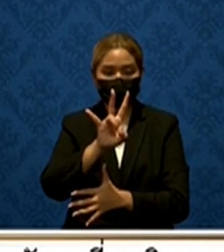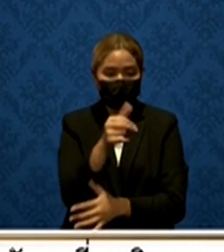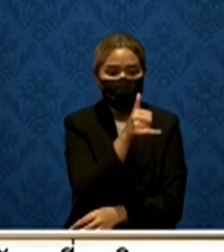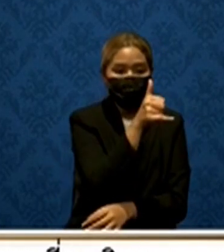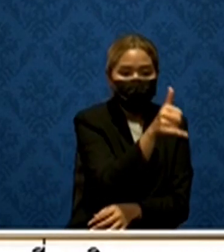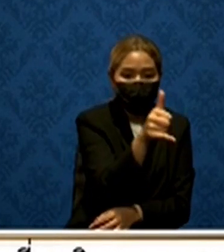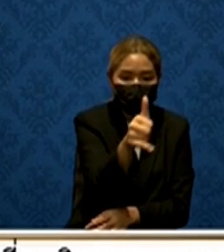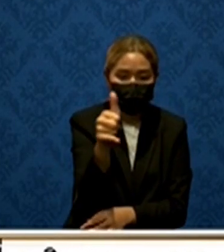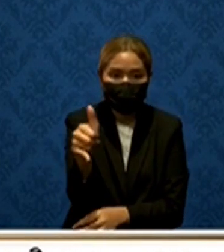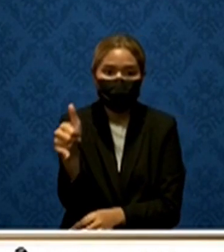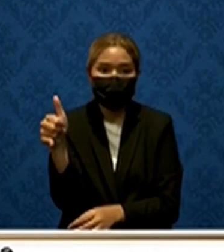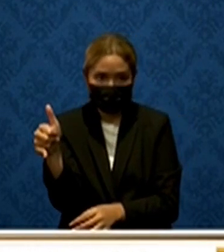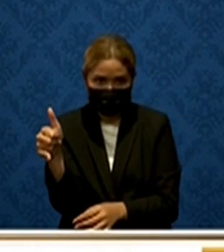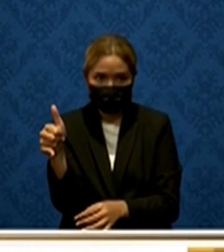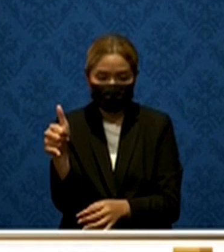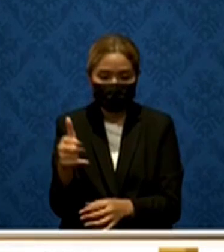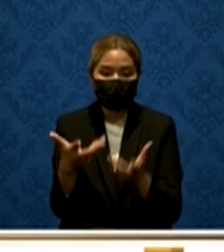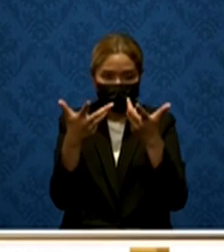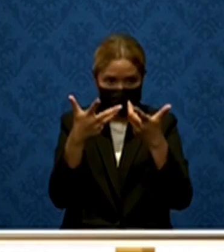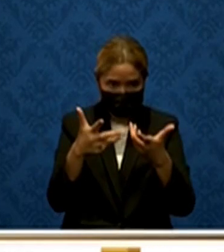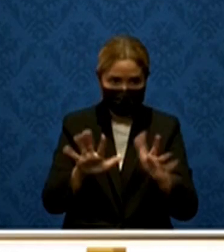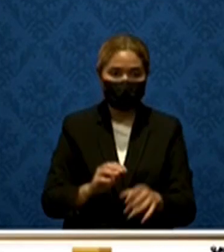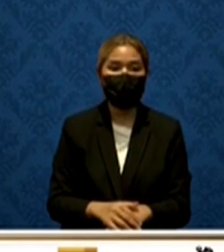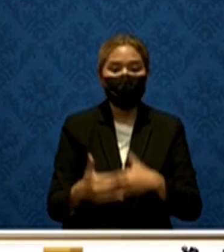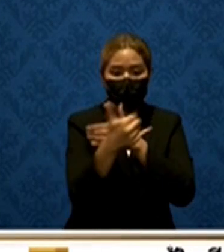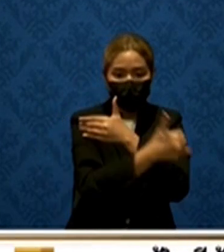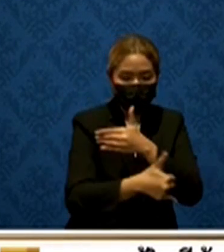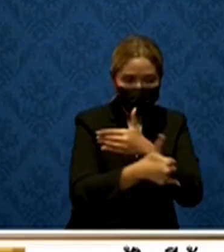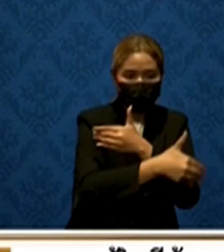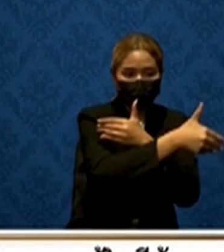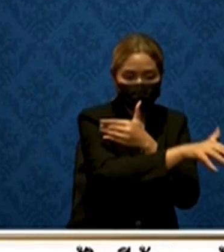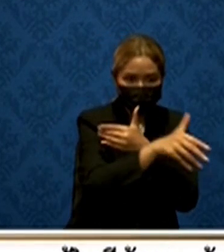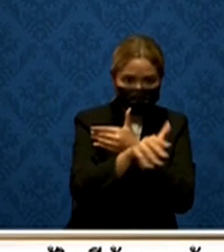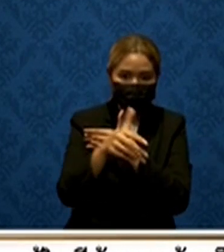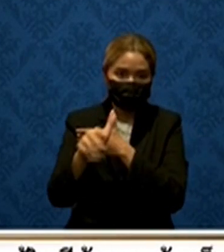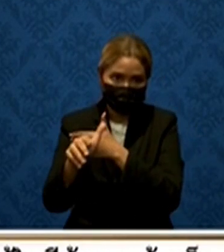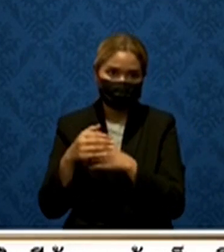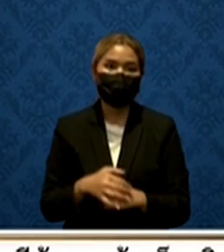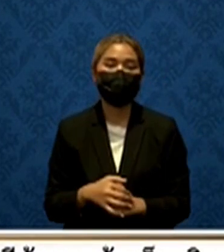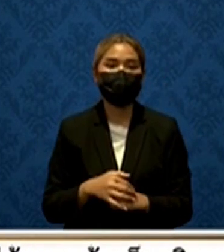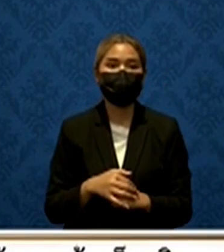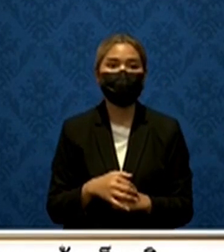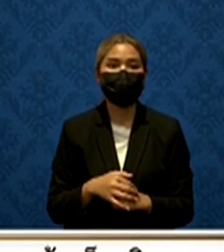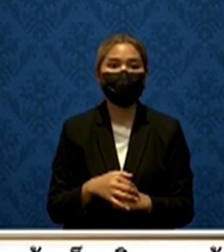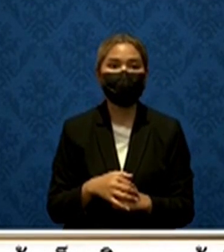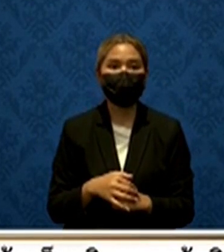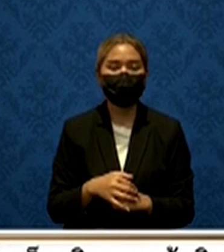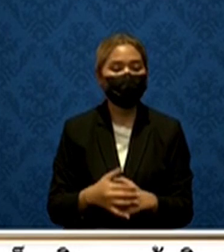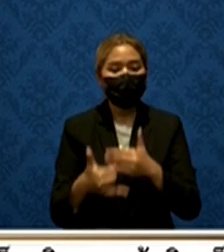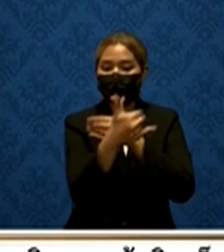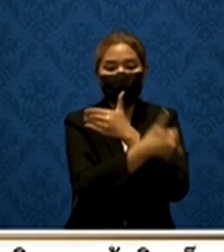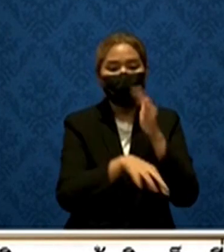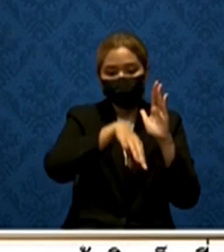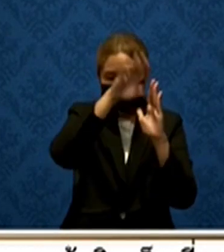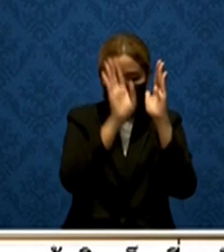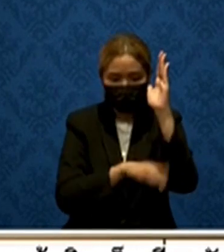ายไม่มส่วแ่งการตลาดมากนะไม่วาจะเป็ยุโรปตะวออกเอเชียกลาง สาวอัฟริกาเหนือตะวนอ